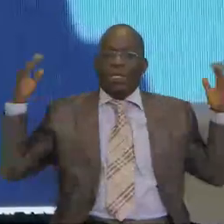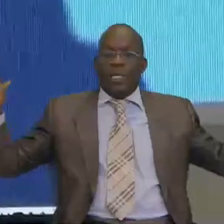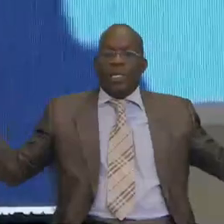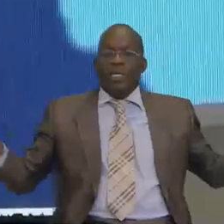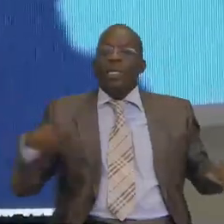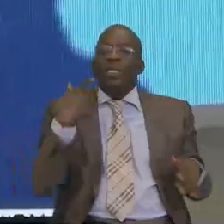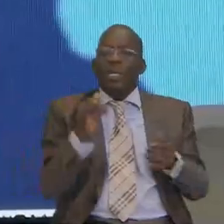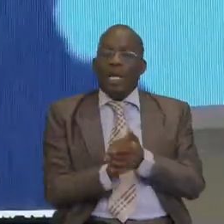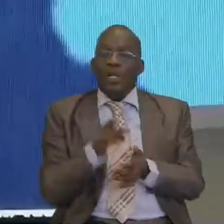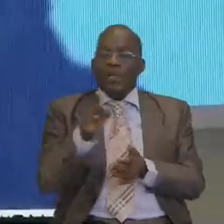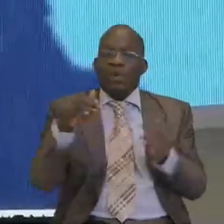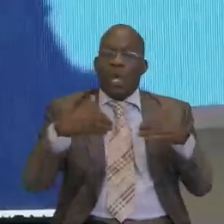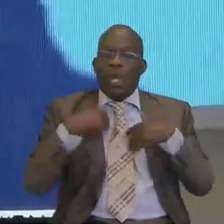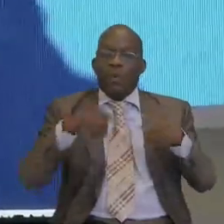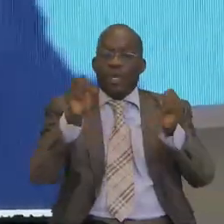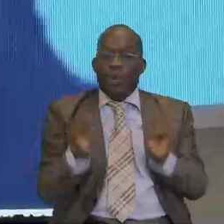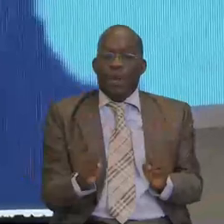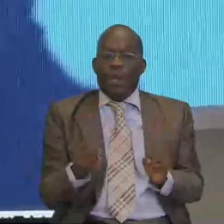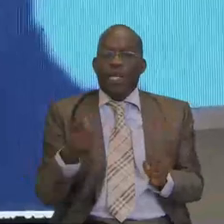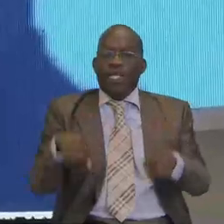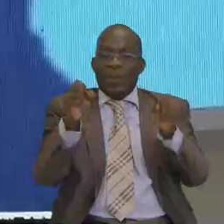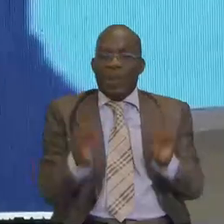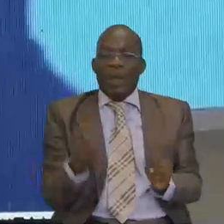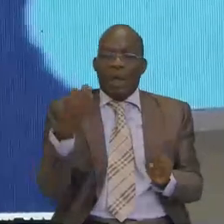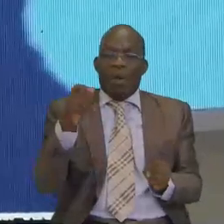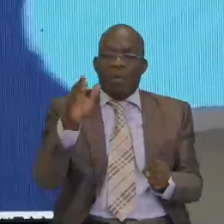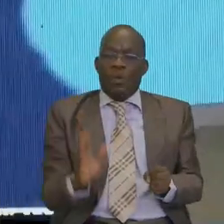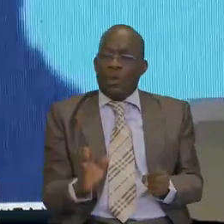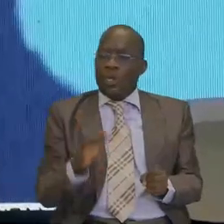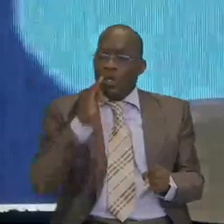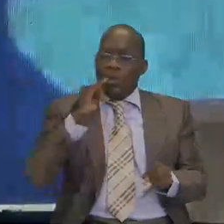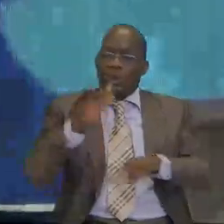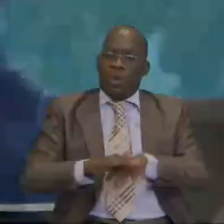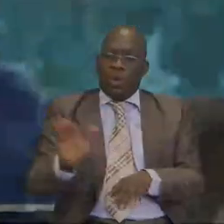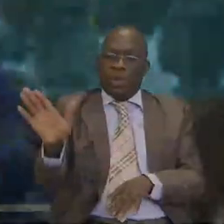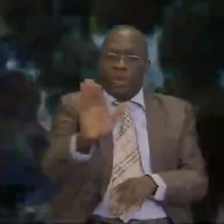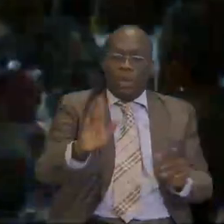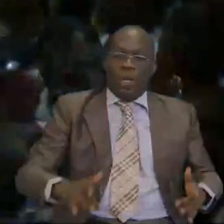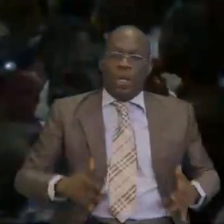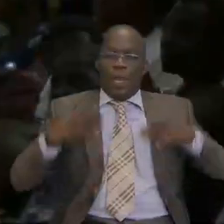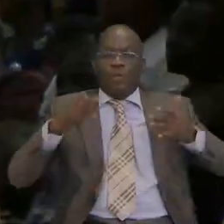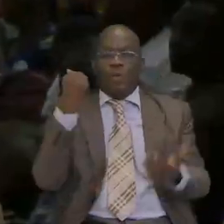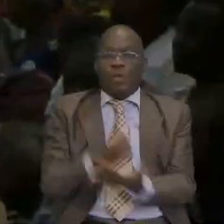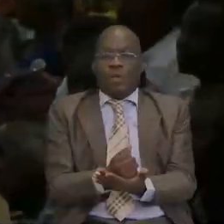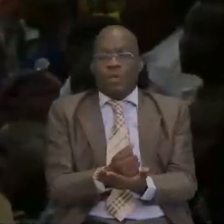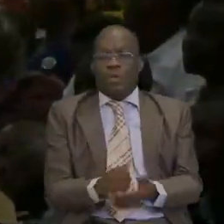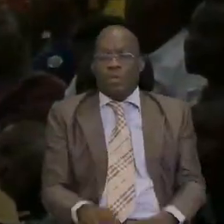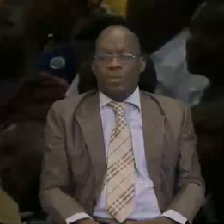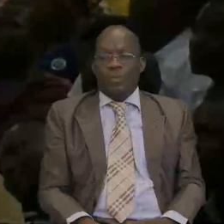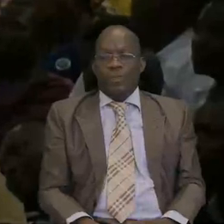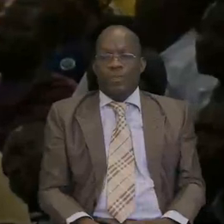L'ange l'a dit, tu as la puissance. La puissance de Dieu est sur ta vie.